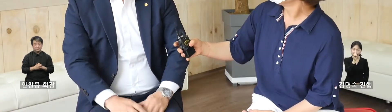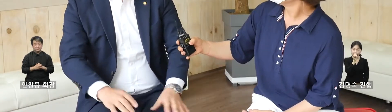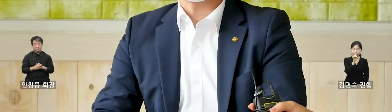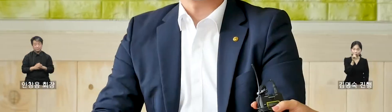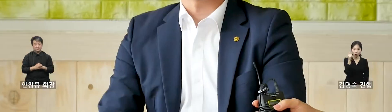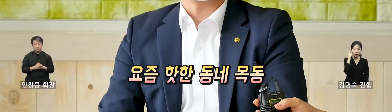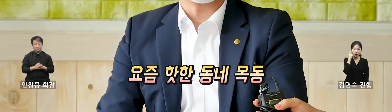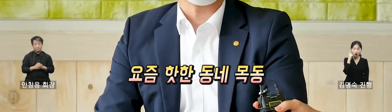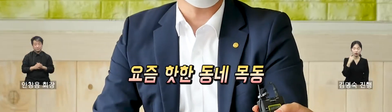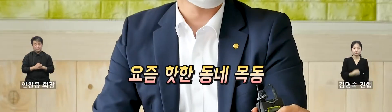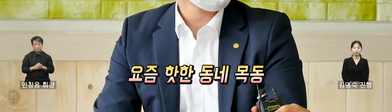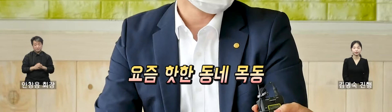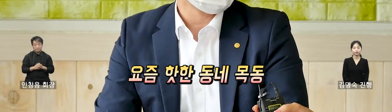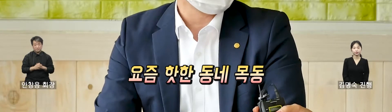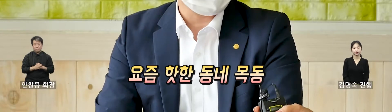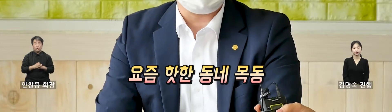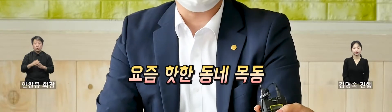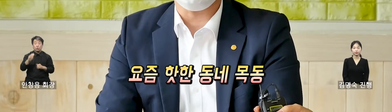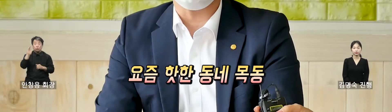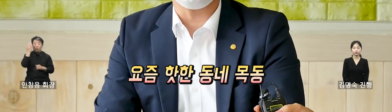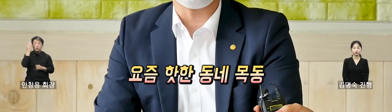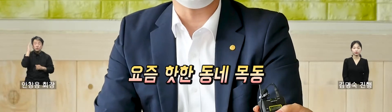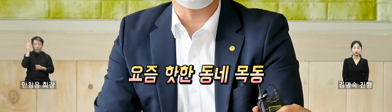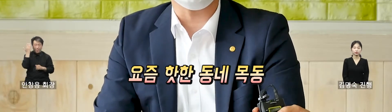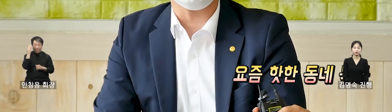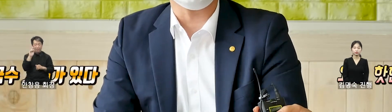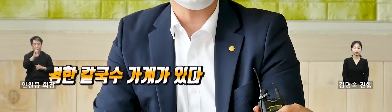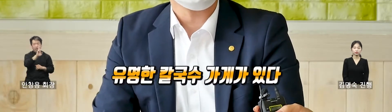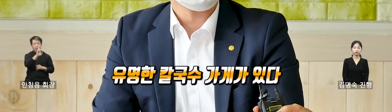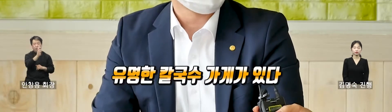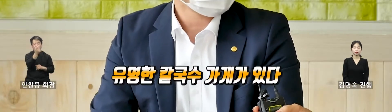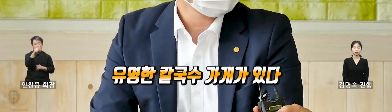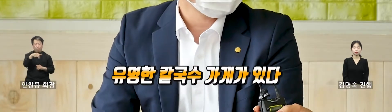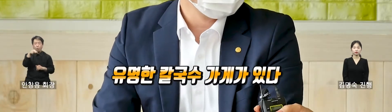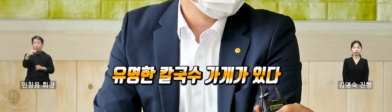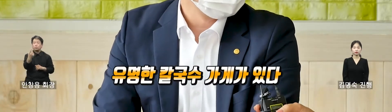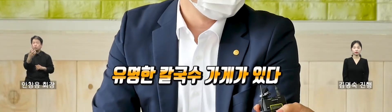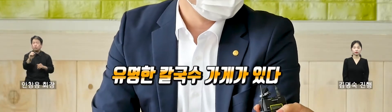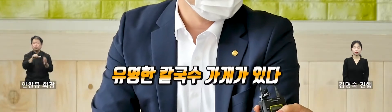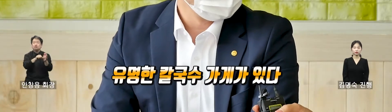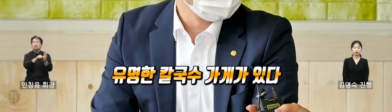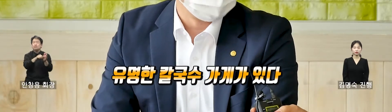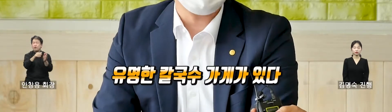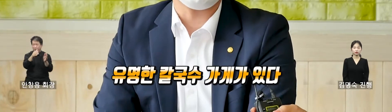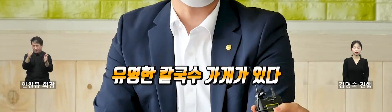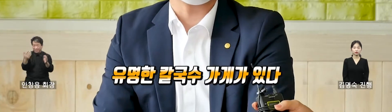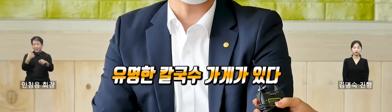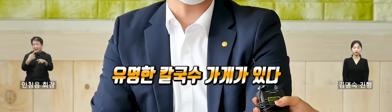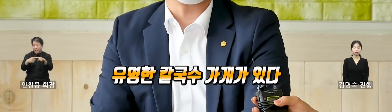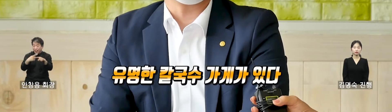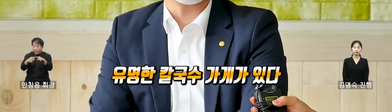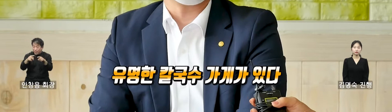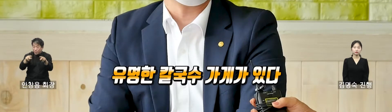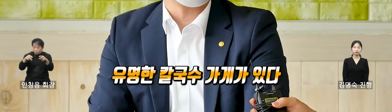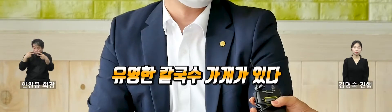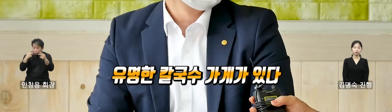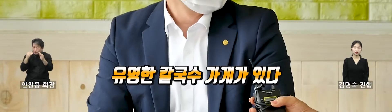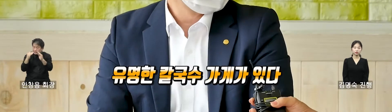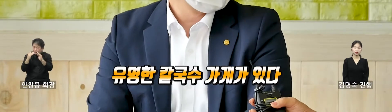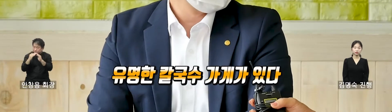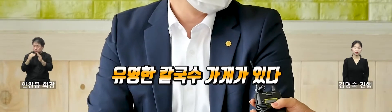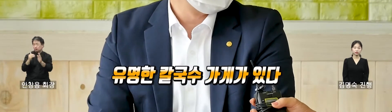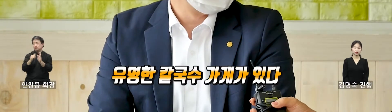아, 목동 최근에 핫하죠. 이곳에 칼국수집으로 유명한 집을